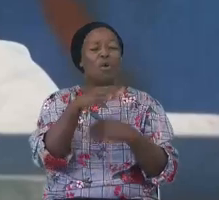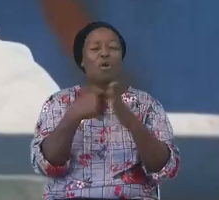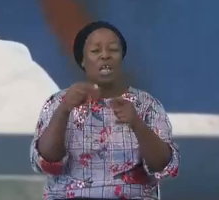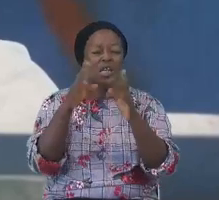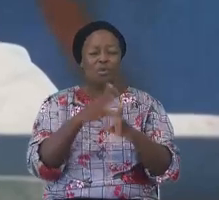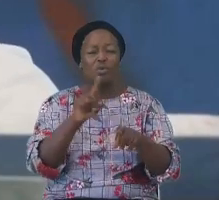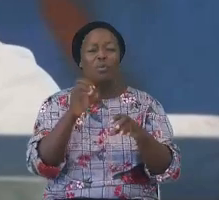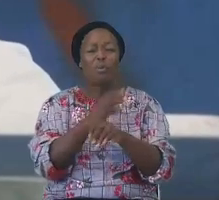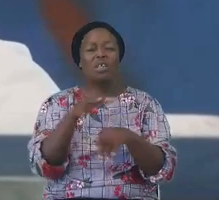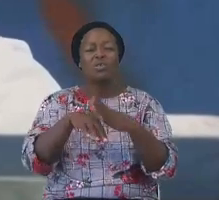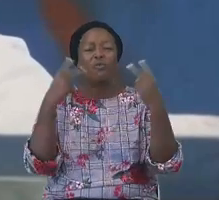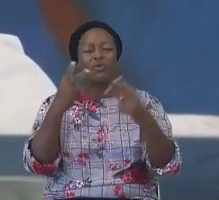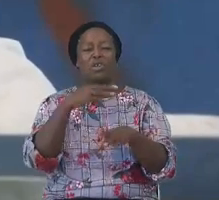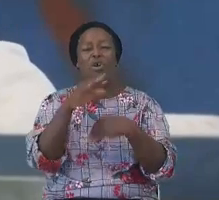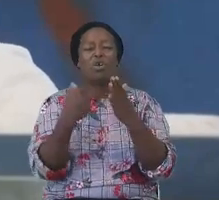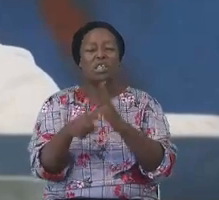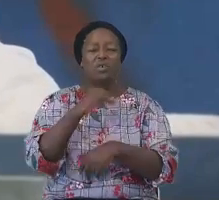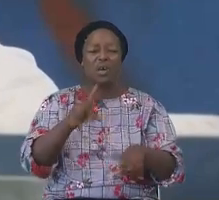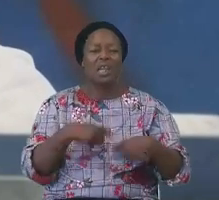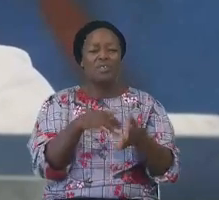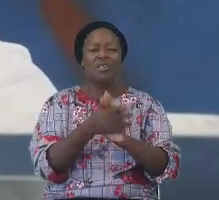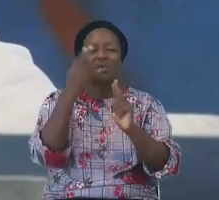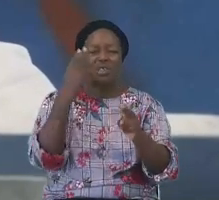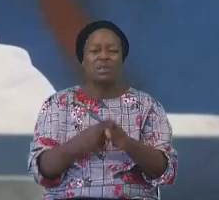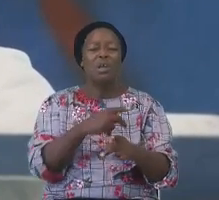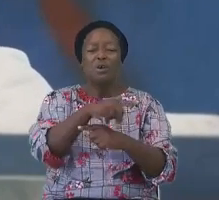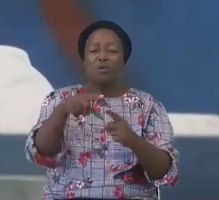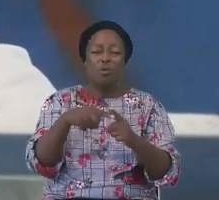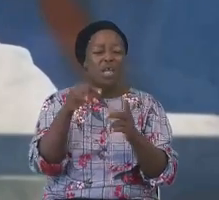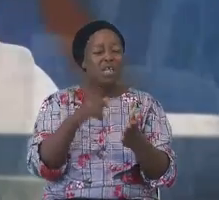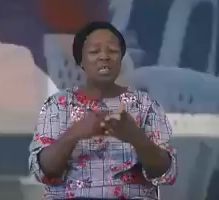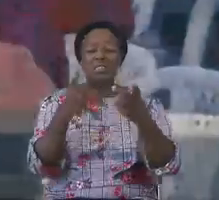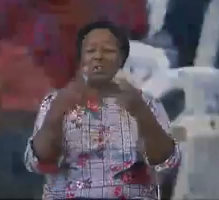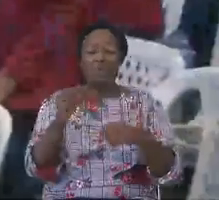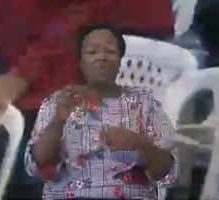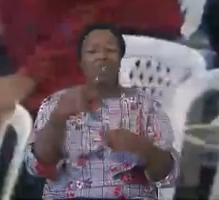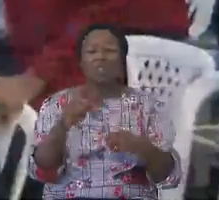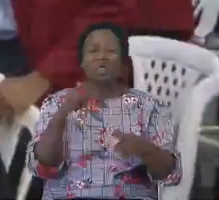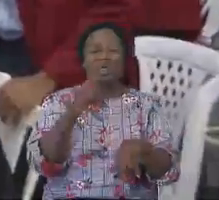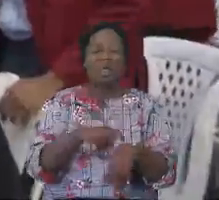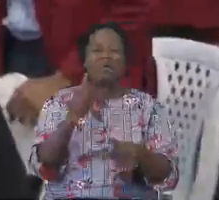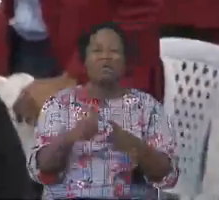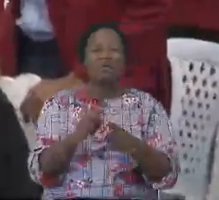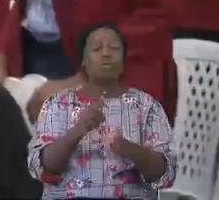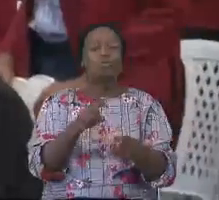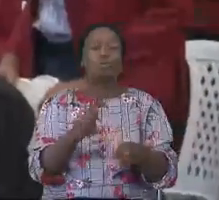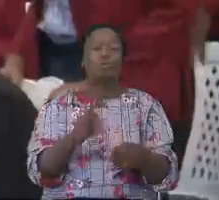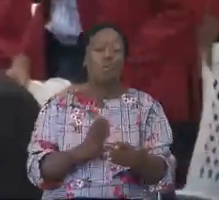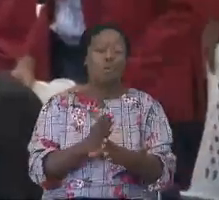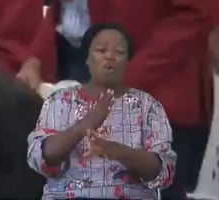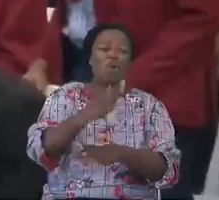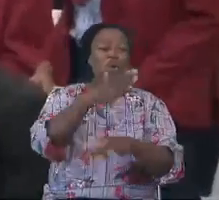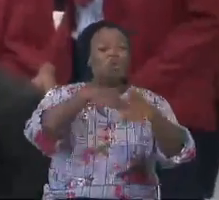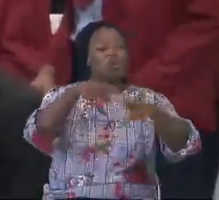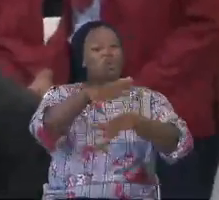marches toute la terre de tous les ennemis et que nous marchions dans le triomphe tous les jours de notre vie au nom de Jésus.